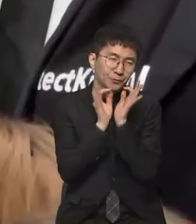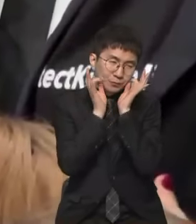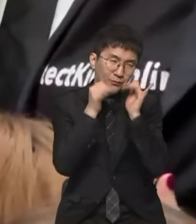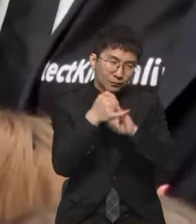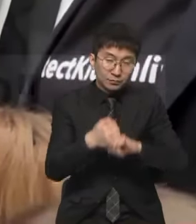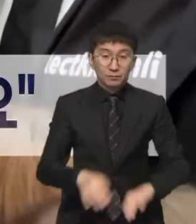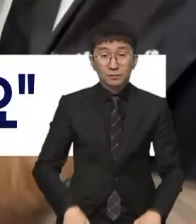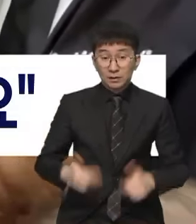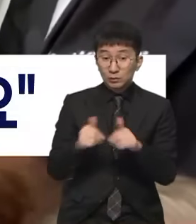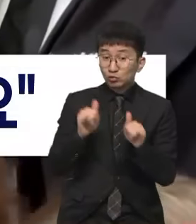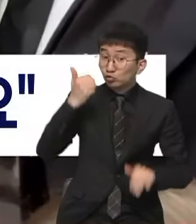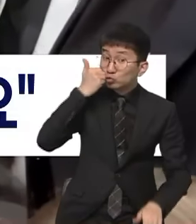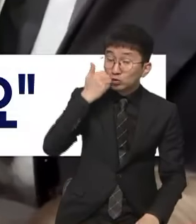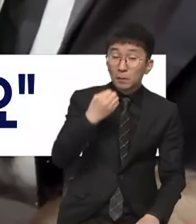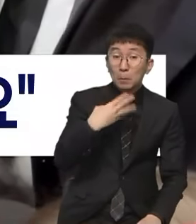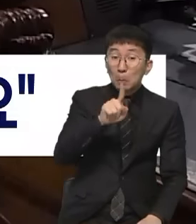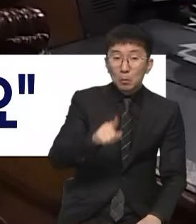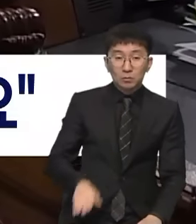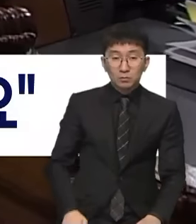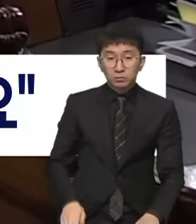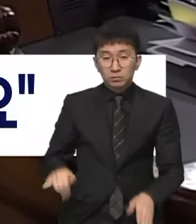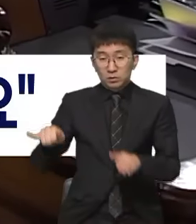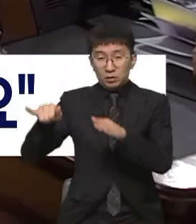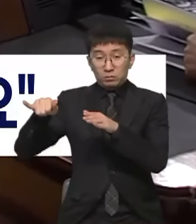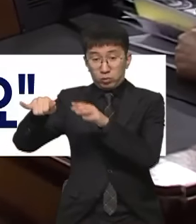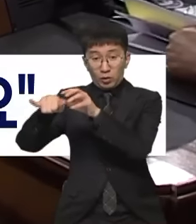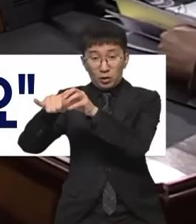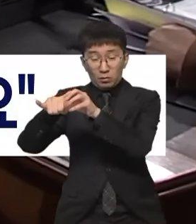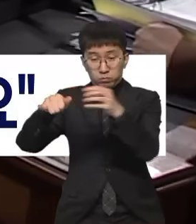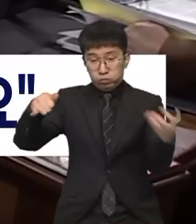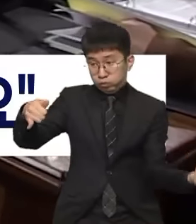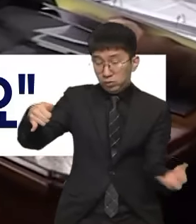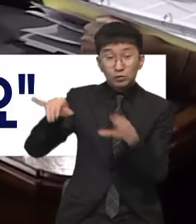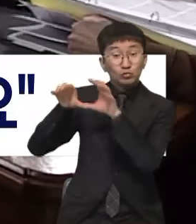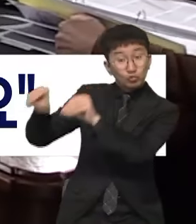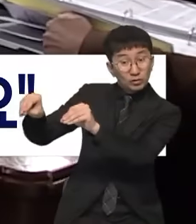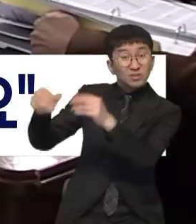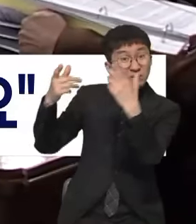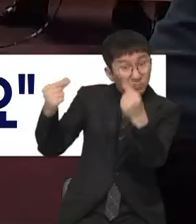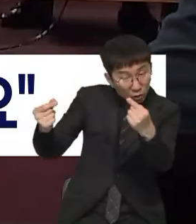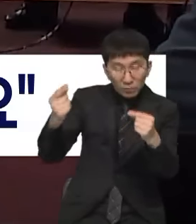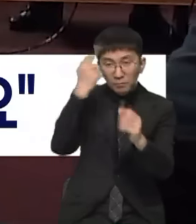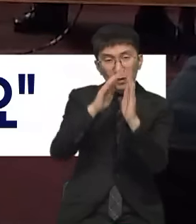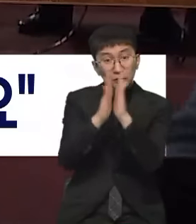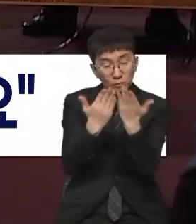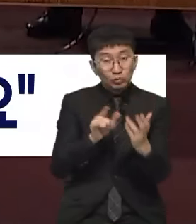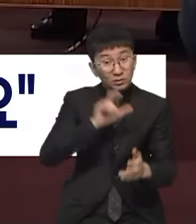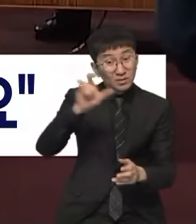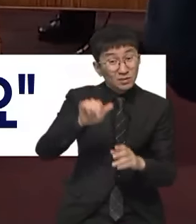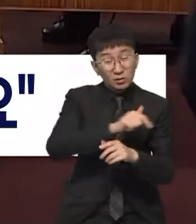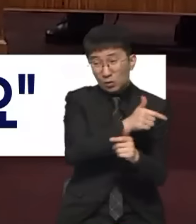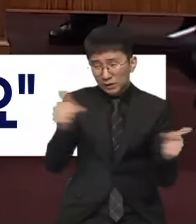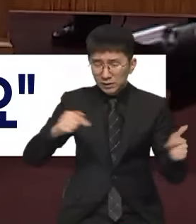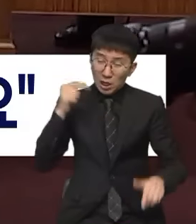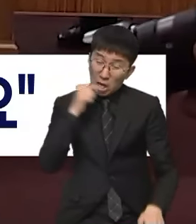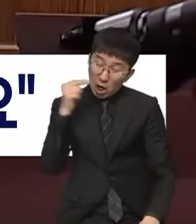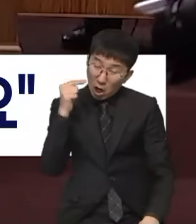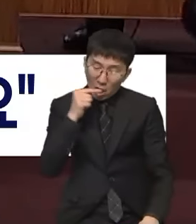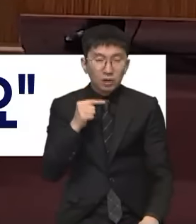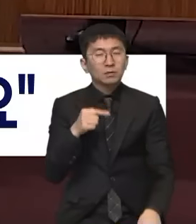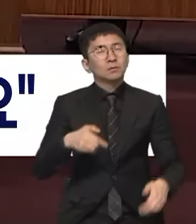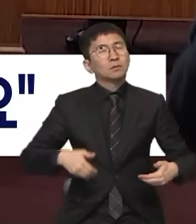한 의원은 동체가 구멍난 보잉 항공기를 운항 중단시킨 것처럼 소셜미디어에도 더 단호한